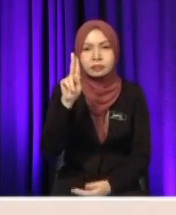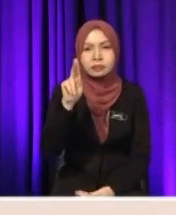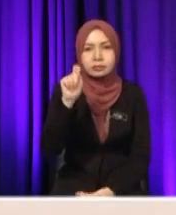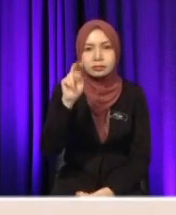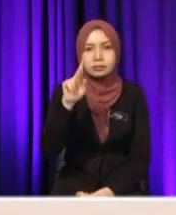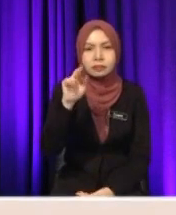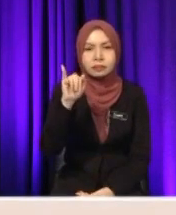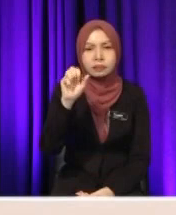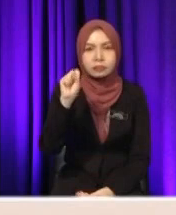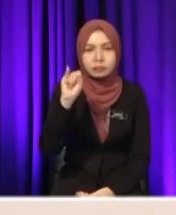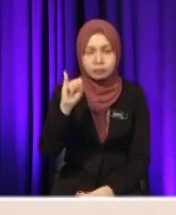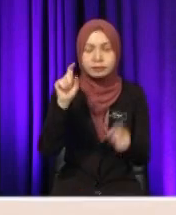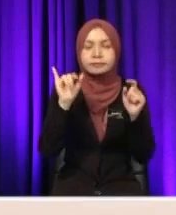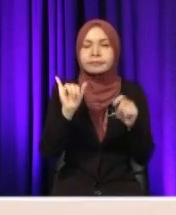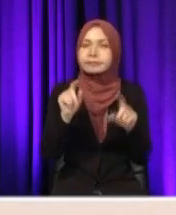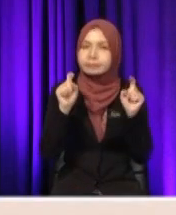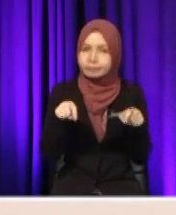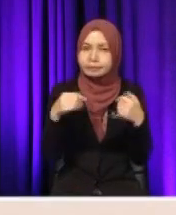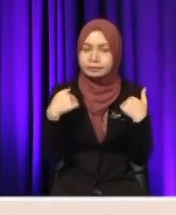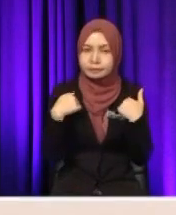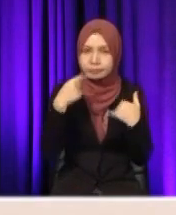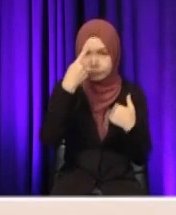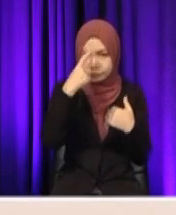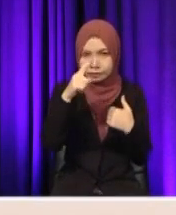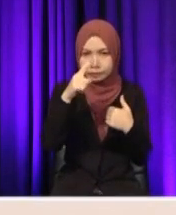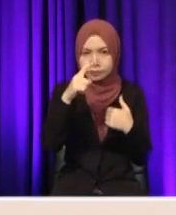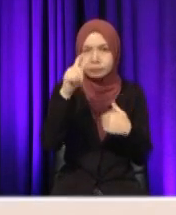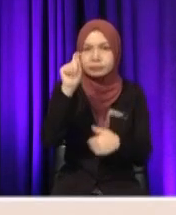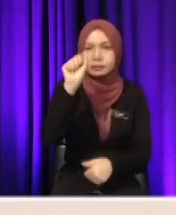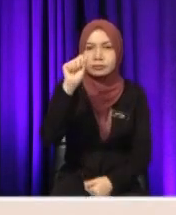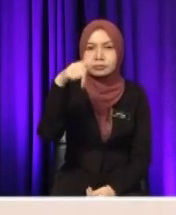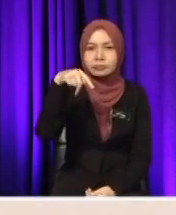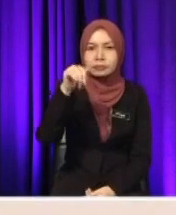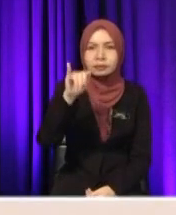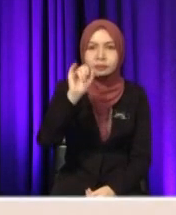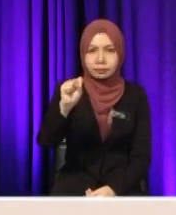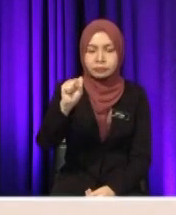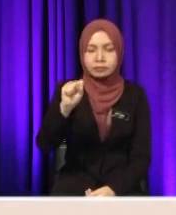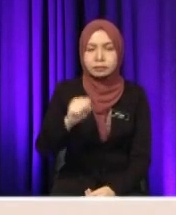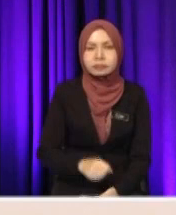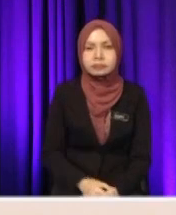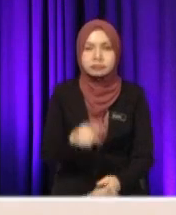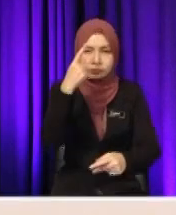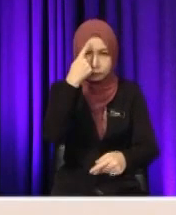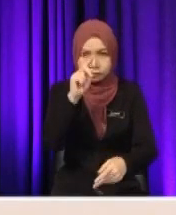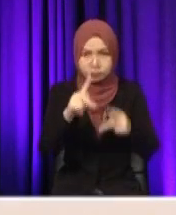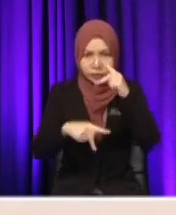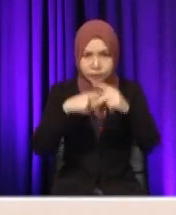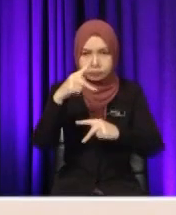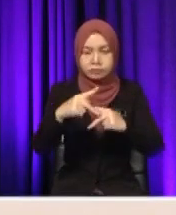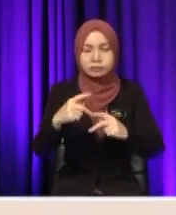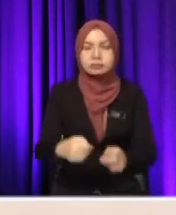penapisan minyak. Maksudnya bahan-bahan ini diperlukan hanya sedikit dalam badan kita tapi ada dikandung dalam minyak